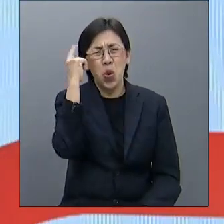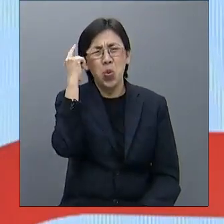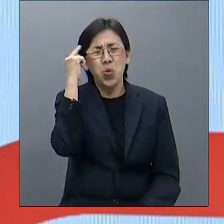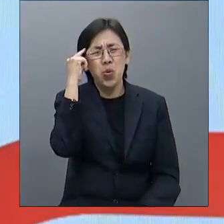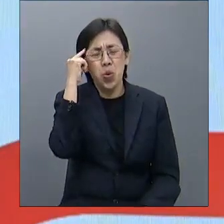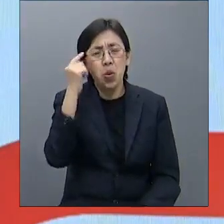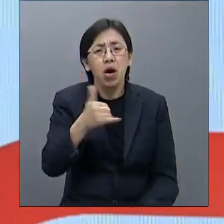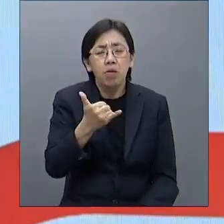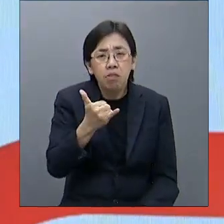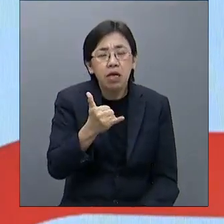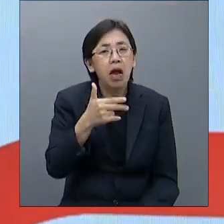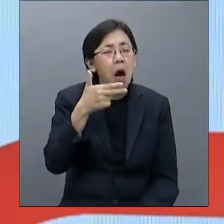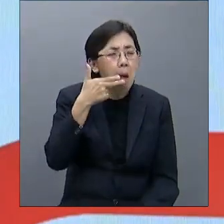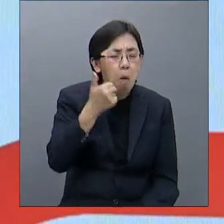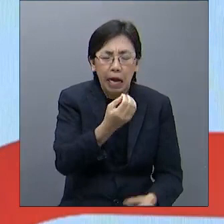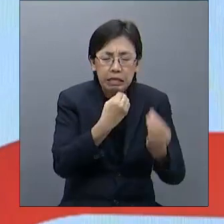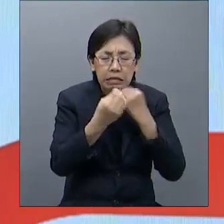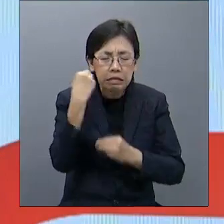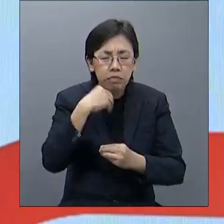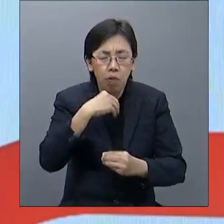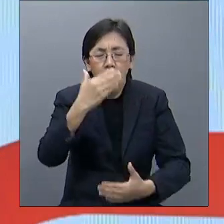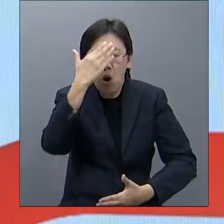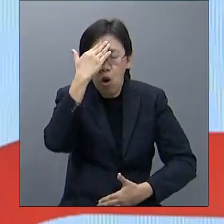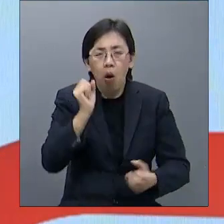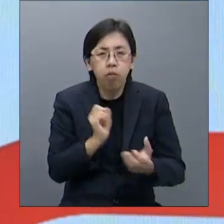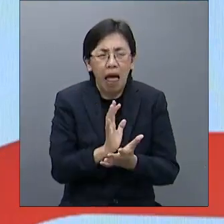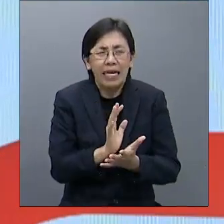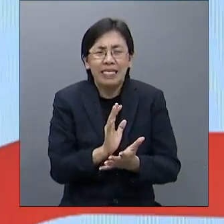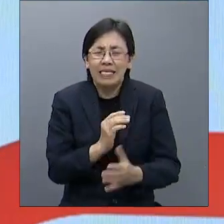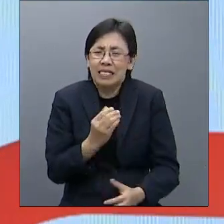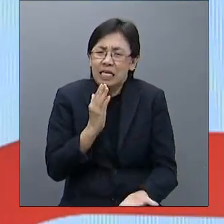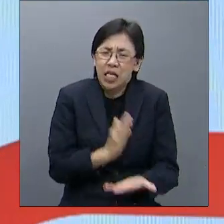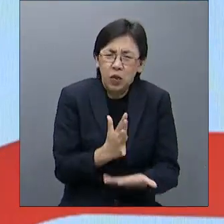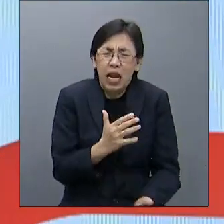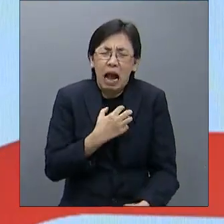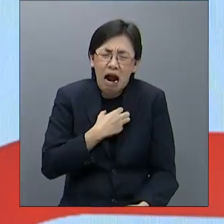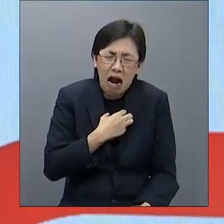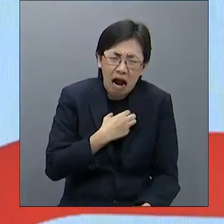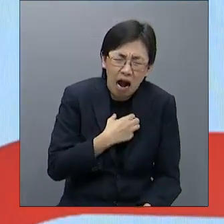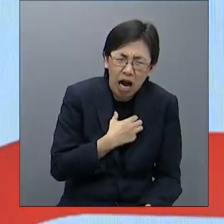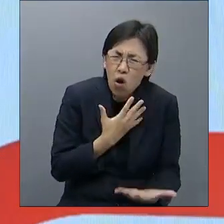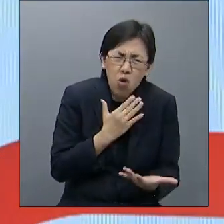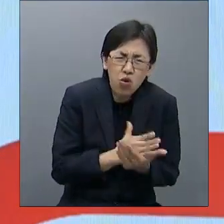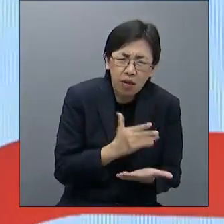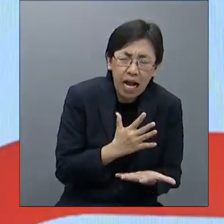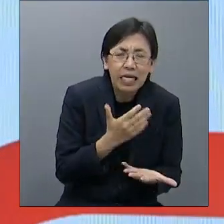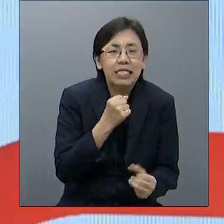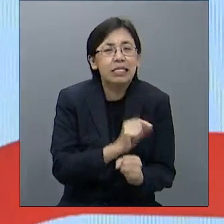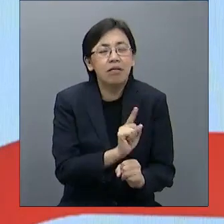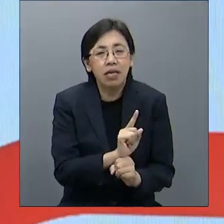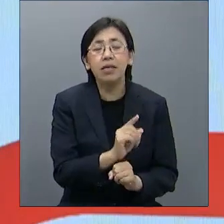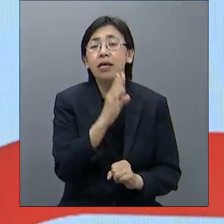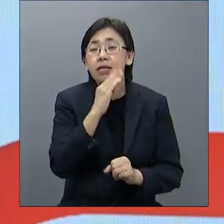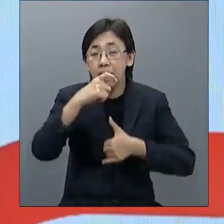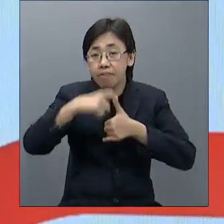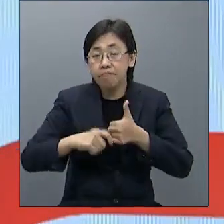เหตุที่ทำให้เกิดโรคต่างๆมากมายแม้แต่มันหยุดไม่ได้จะทำยังไงดีใช่ไหมคะเพราะฉะนั้นวันนี้ถ้าหากว่าเราจะปรับเปลี่ยนพฤติก